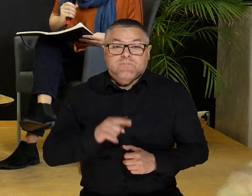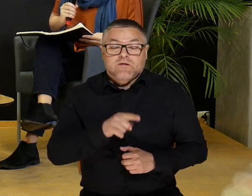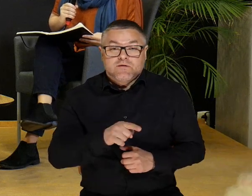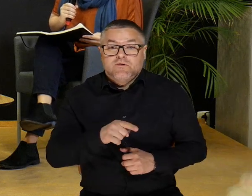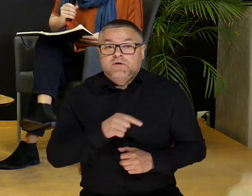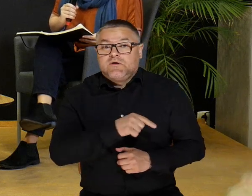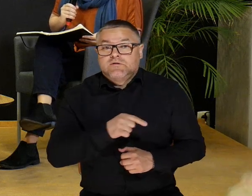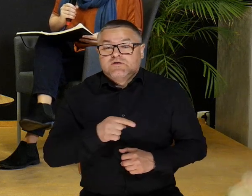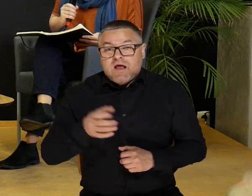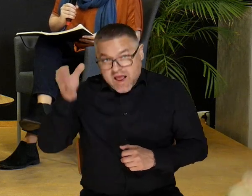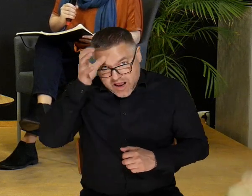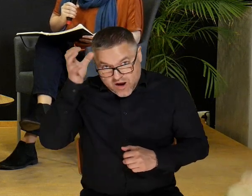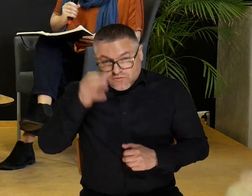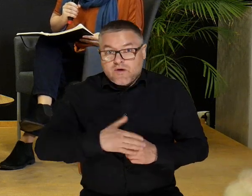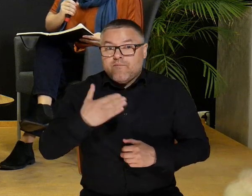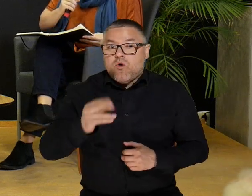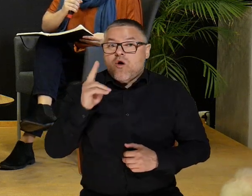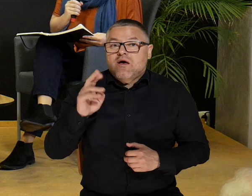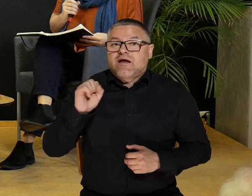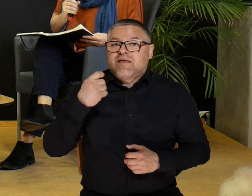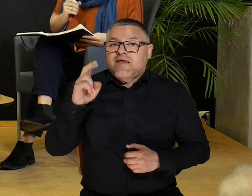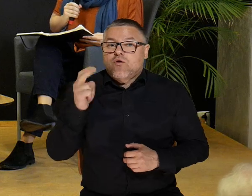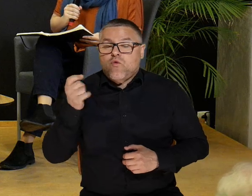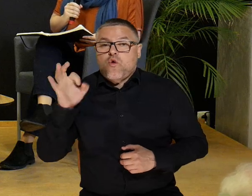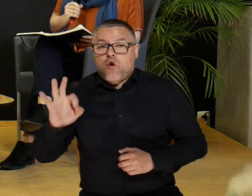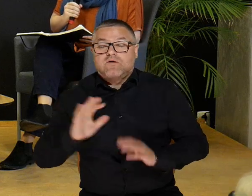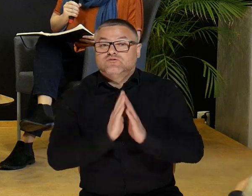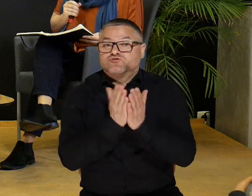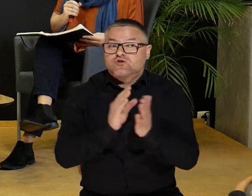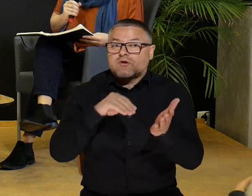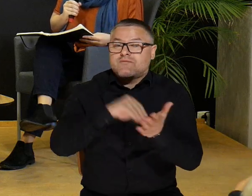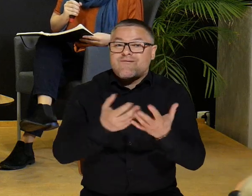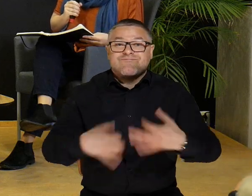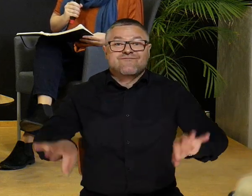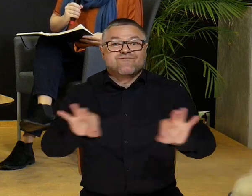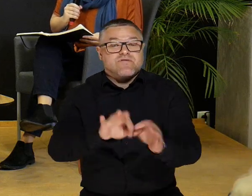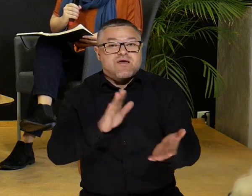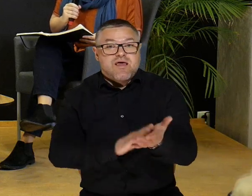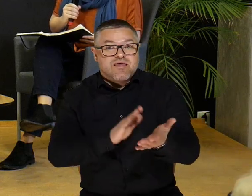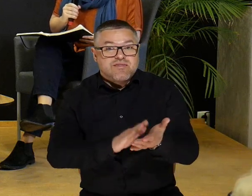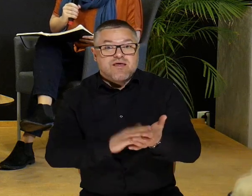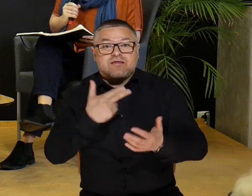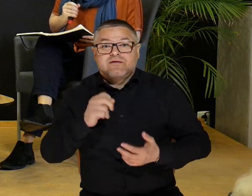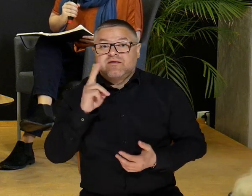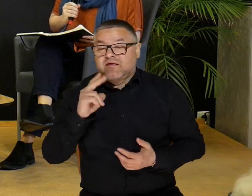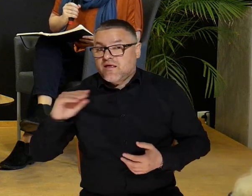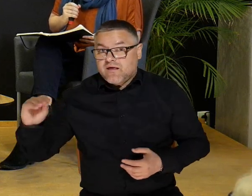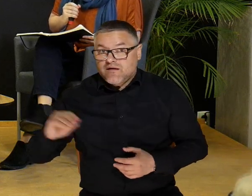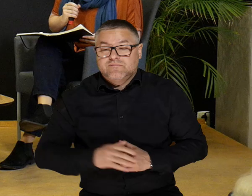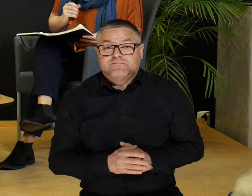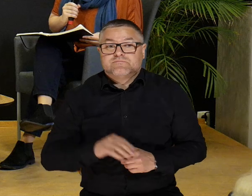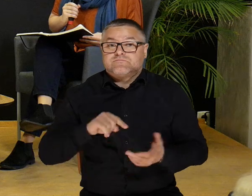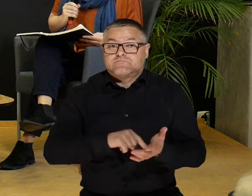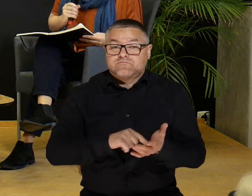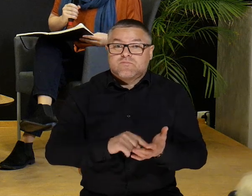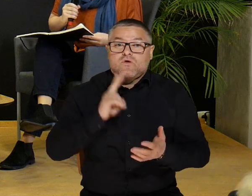Między innymi autorką Mokradełka, książki, która znalazła się w finale Nagrody Literackiej Nike,